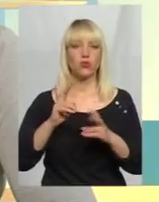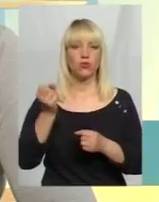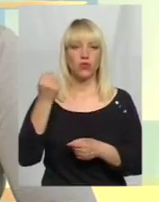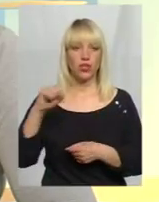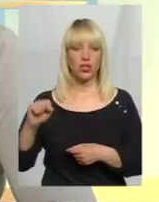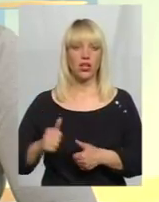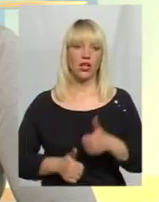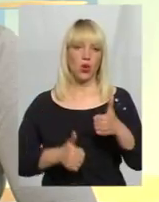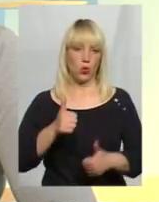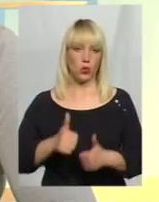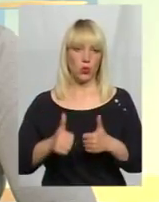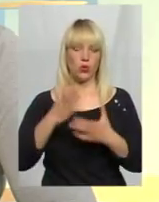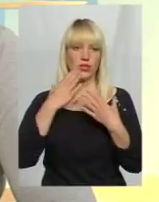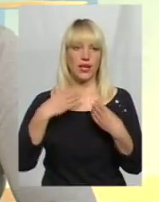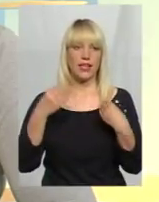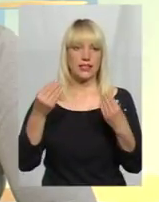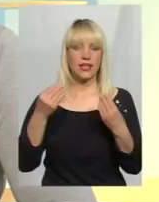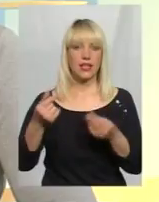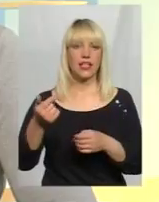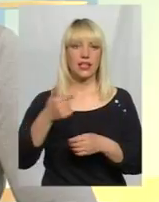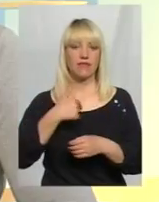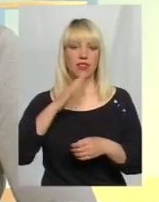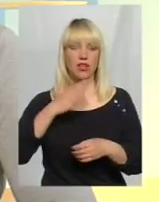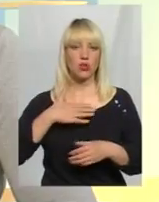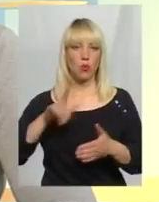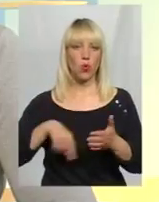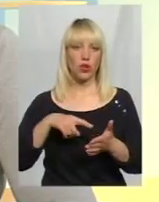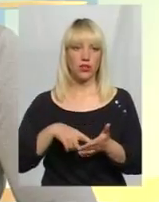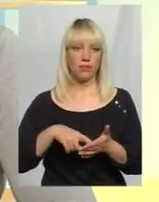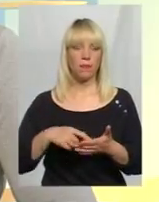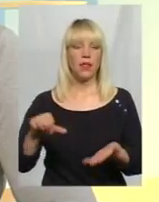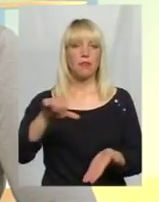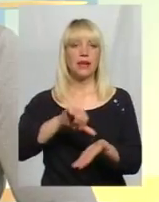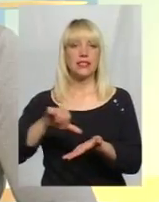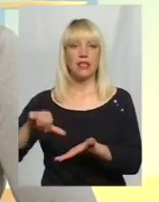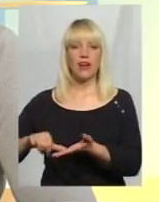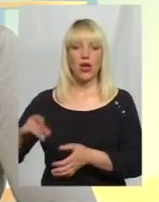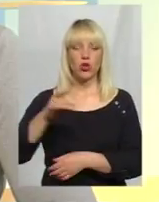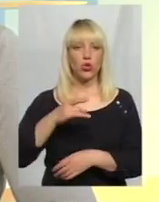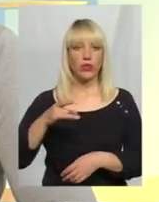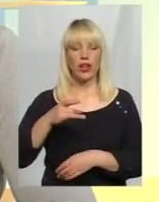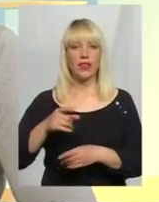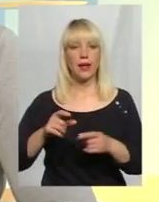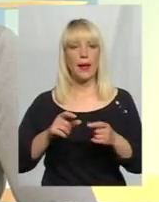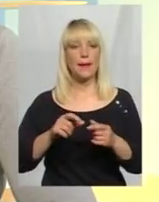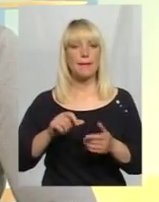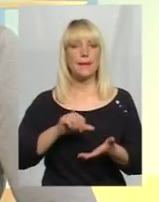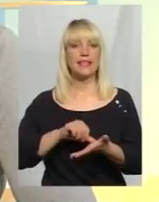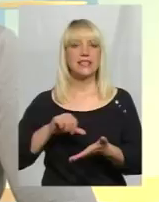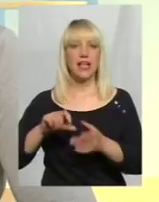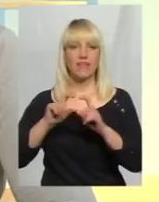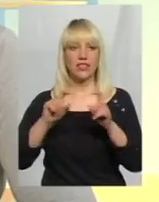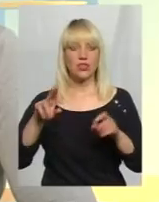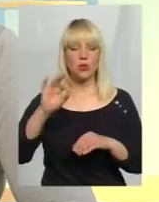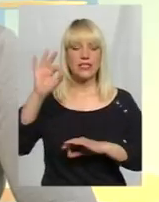конкурсы красоты. Я в нашем городе представляю региональное представительство по